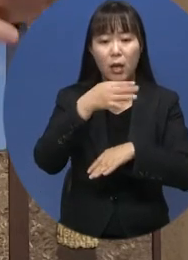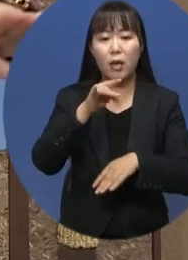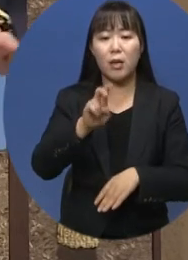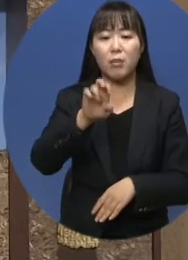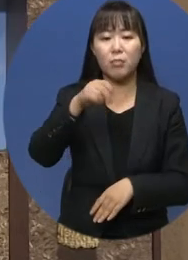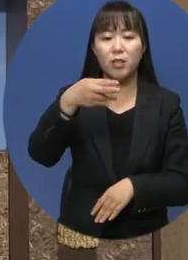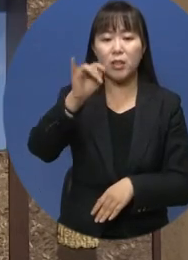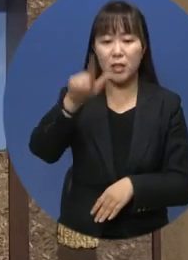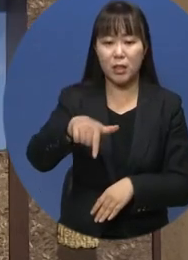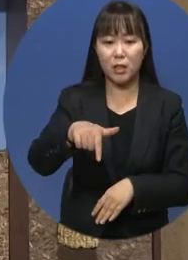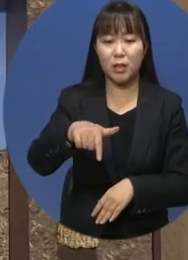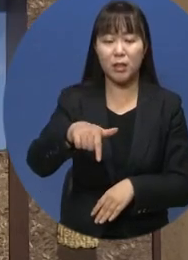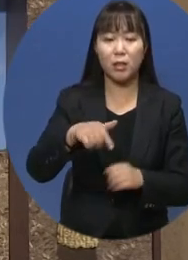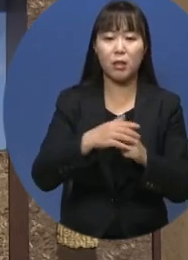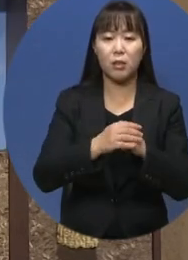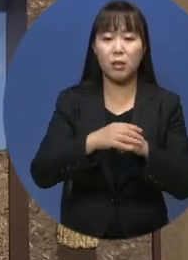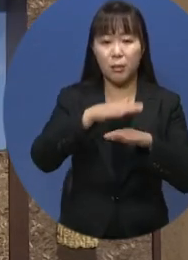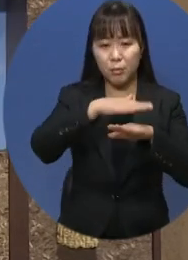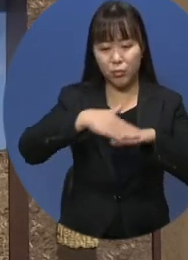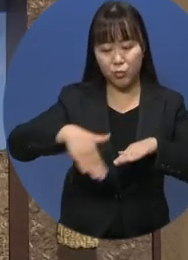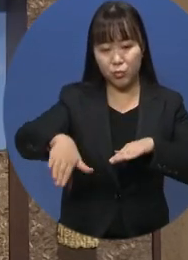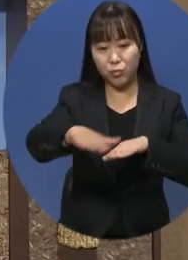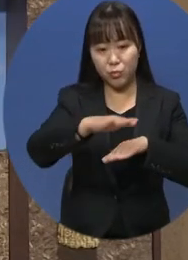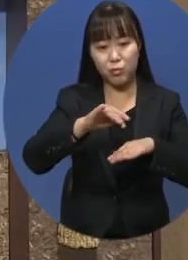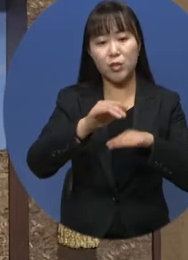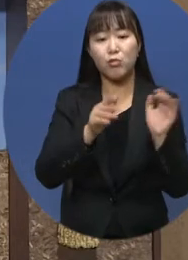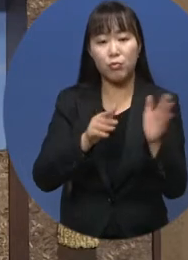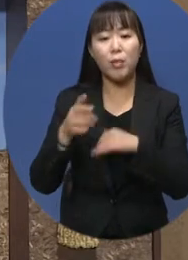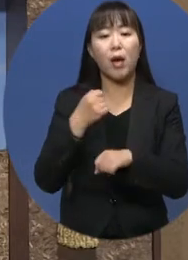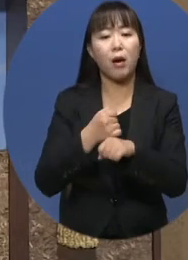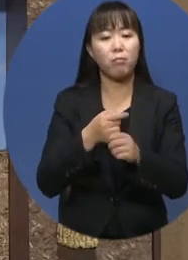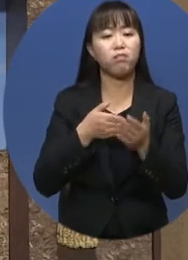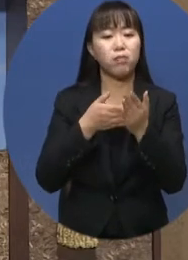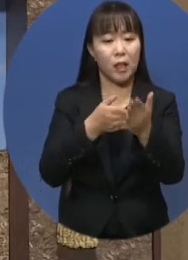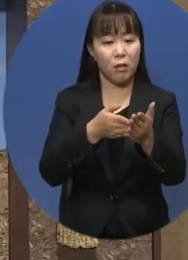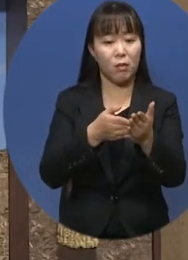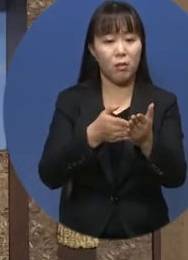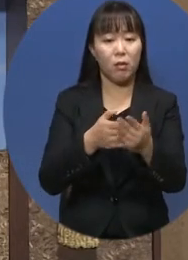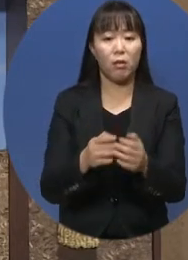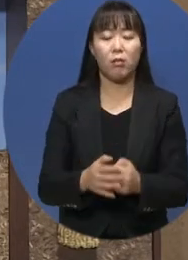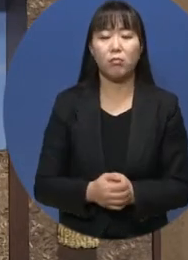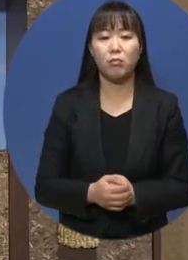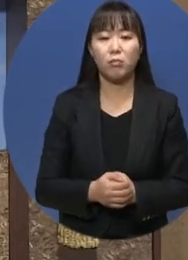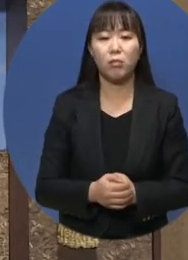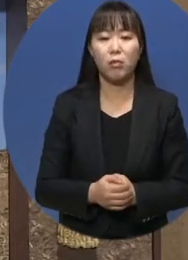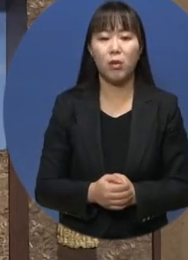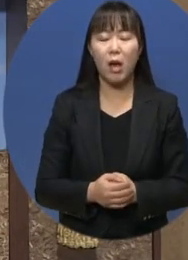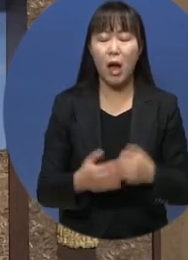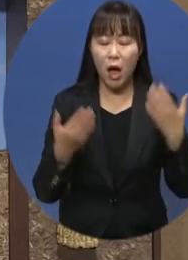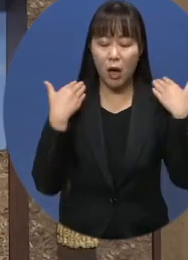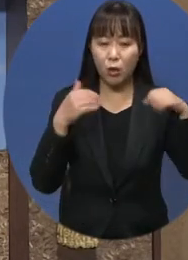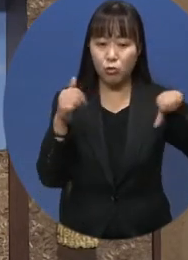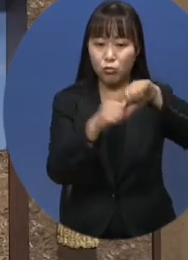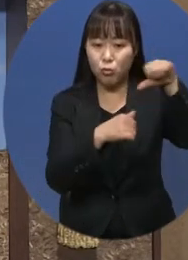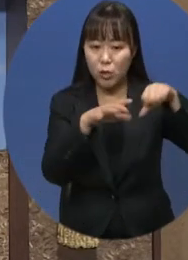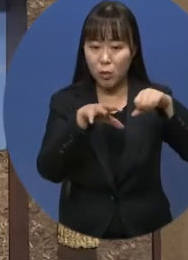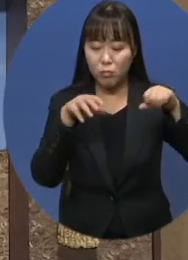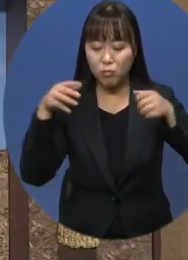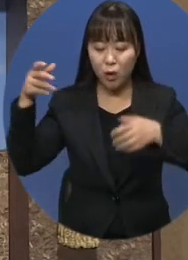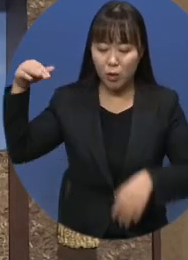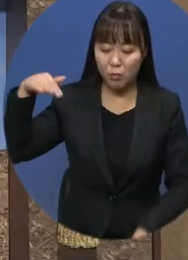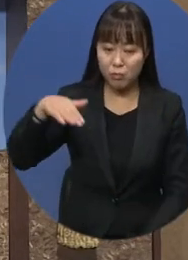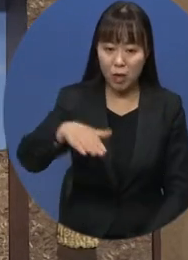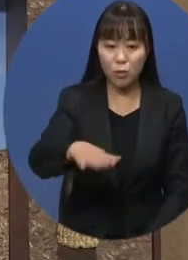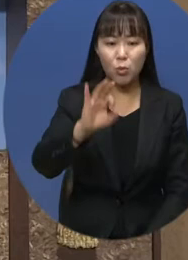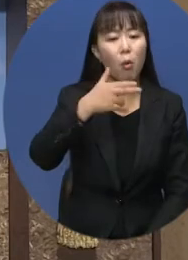10개당 아 기울기가 있는 걸 준비하고 이런 걸 다 주문 했는데 저 운동장으로 바로 들어가게 해 놓고 그